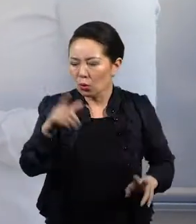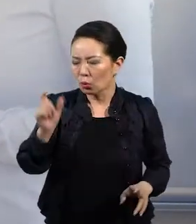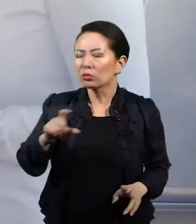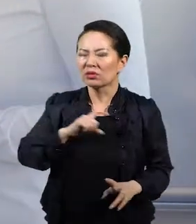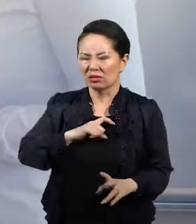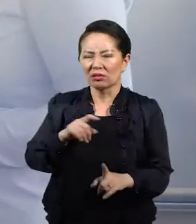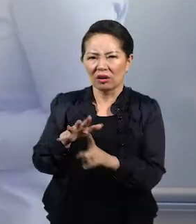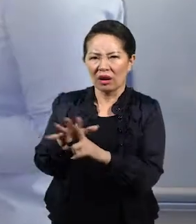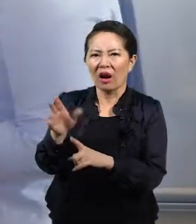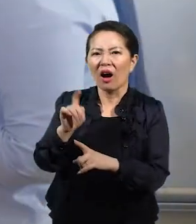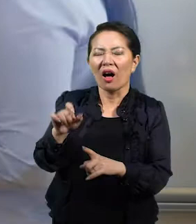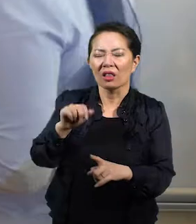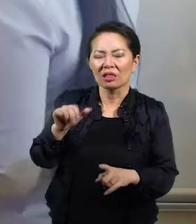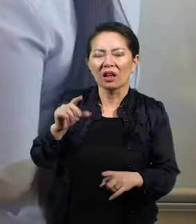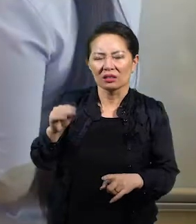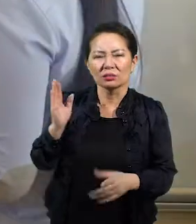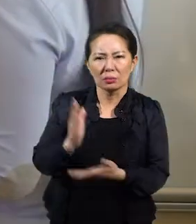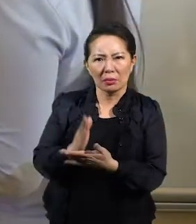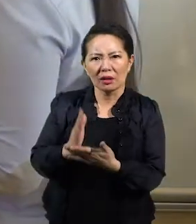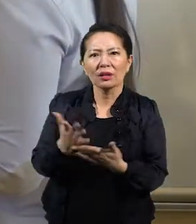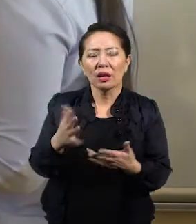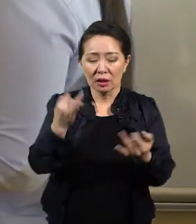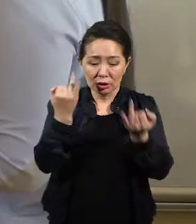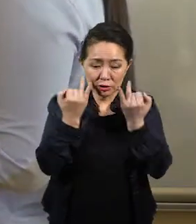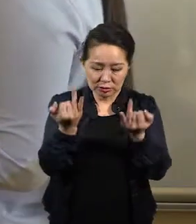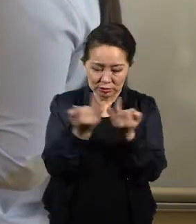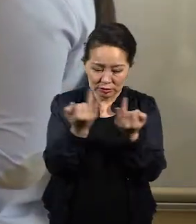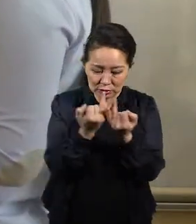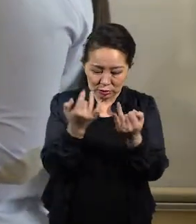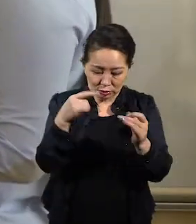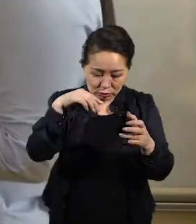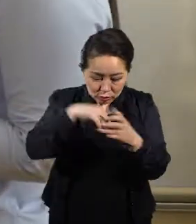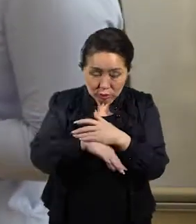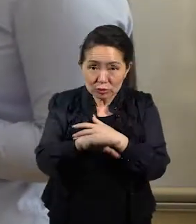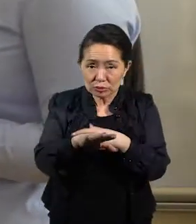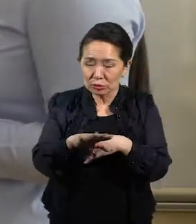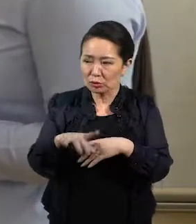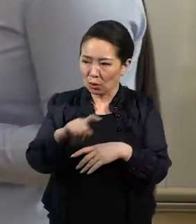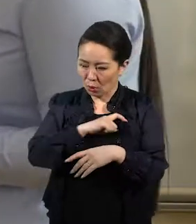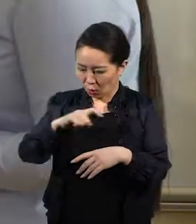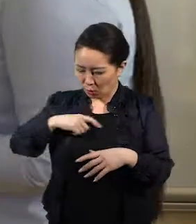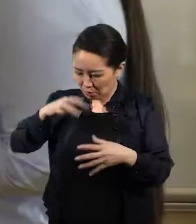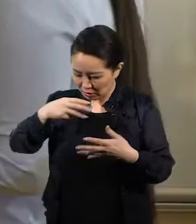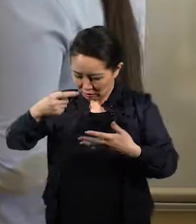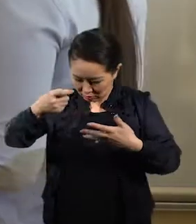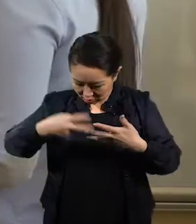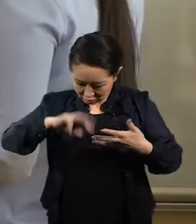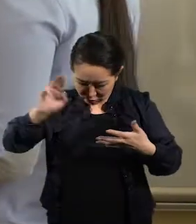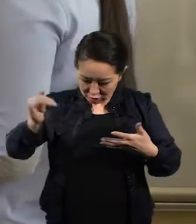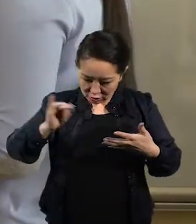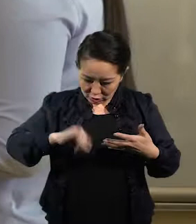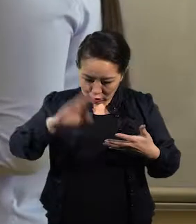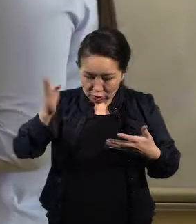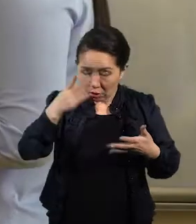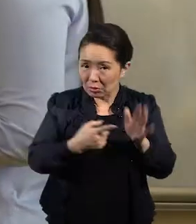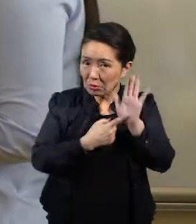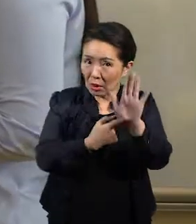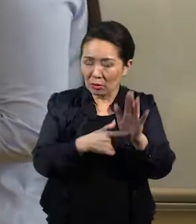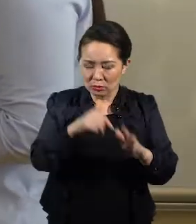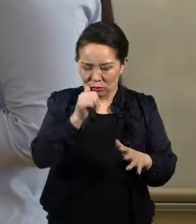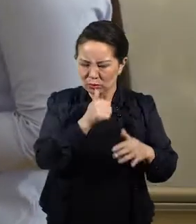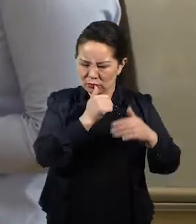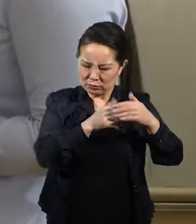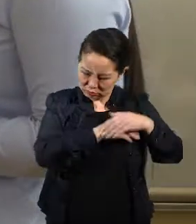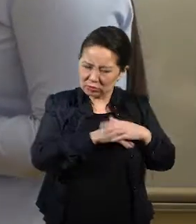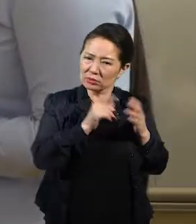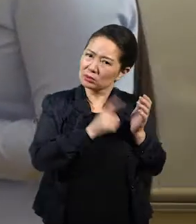халдаж байгаа. Яагаад гэвэл болохоор захин орчинд болохоор хувийн мэдээлэл ингээд хамаагүй нийтэд ил тод байхгүй тэгээд нууцлах хэрэгтэй байдаг.